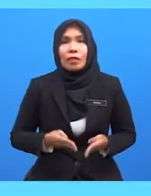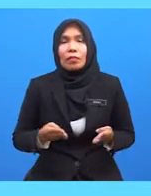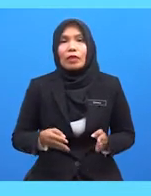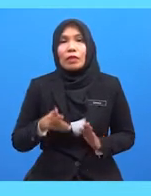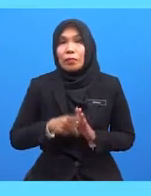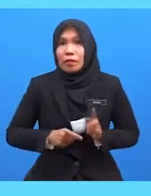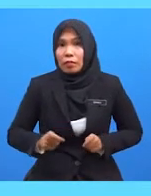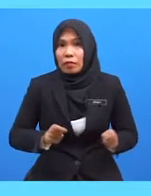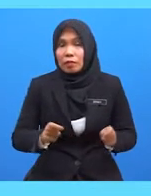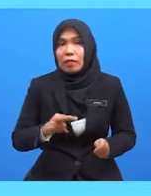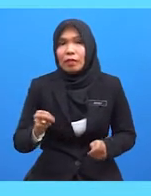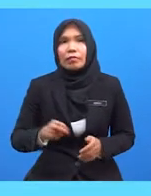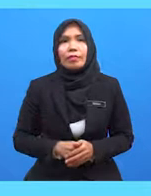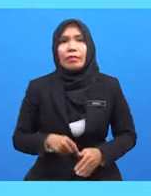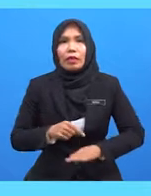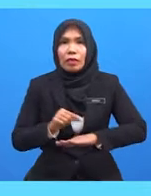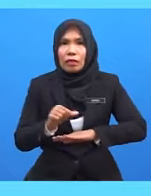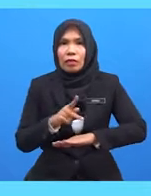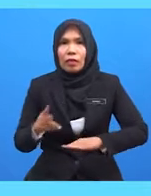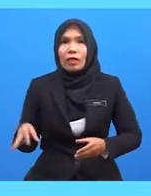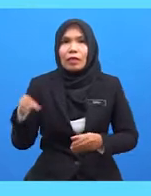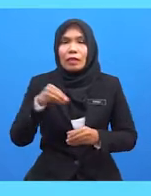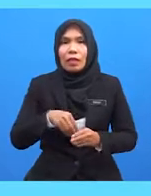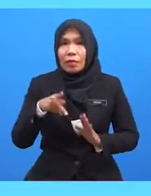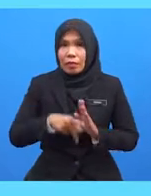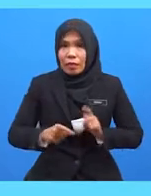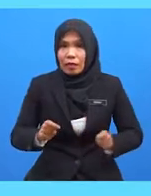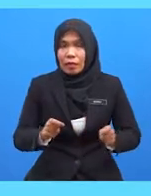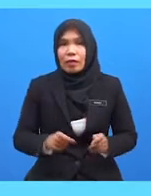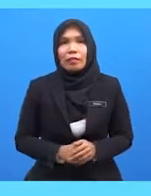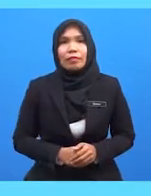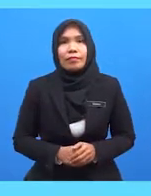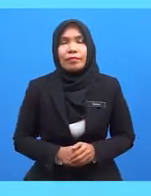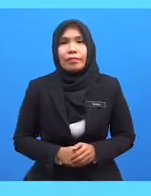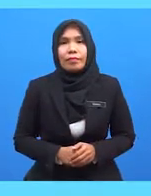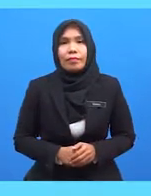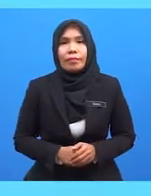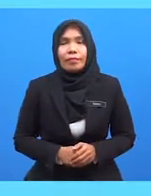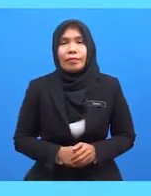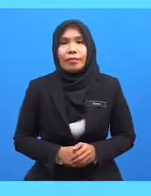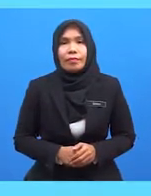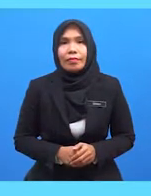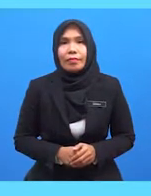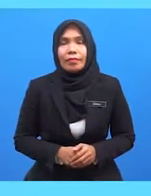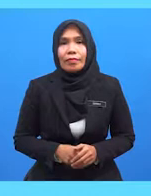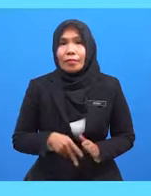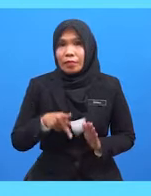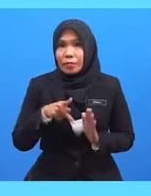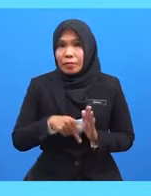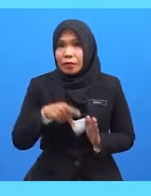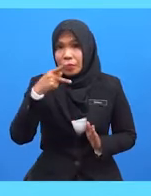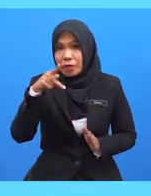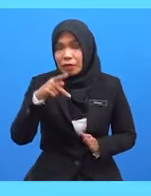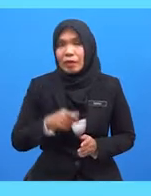dalam pentadbiran menerusi pelaksanaan undang-undang. Pemerintah juga menggunakan bahasa Melayu